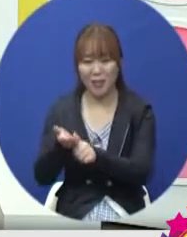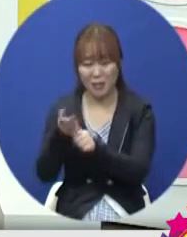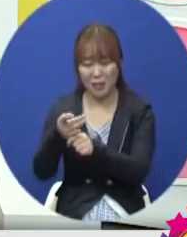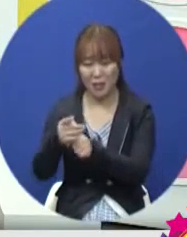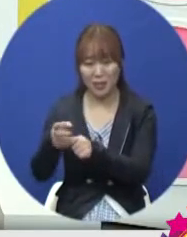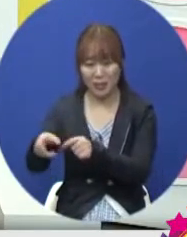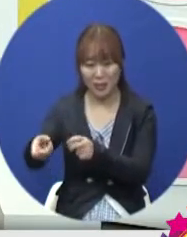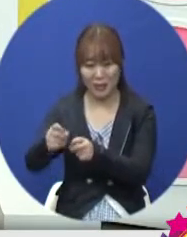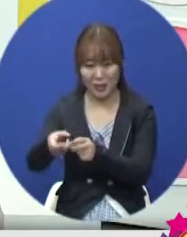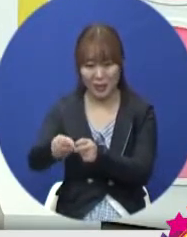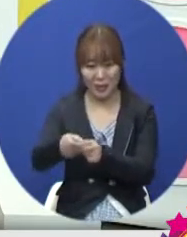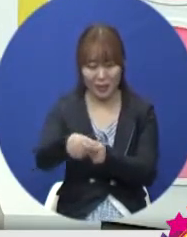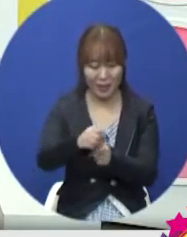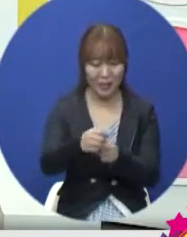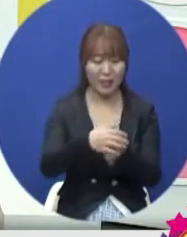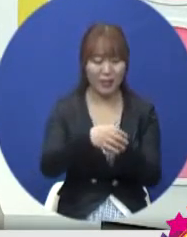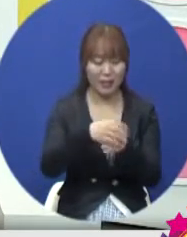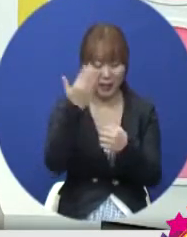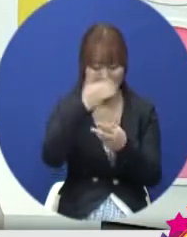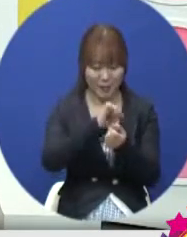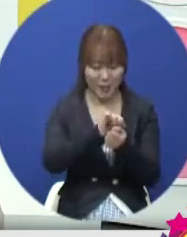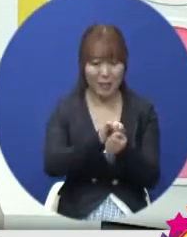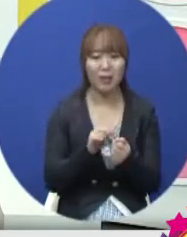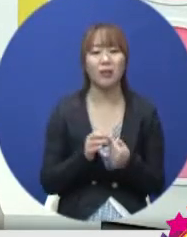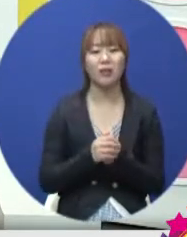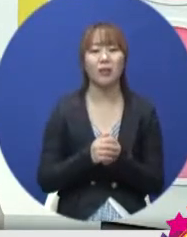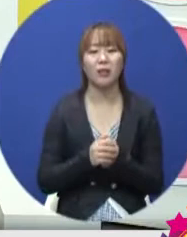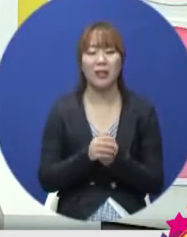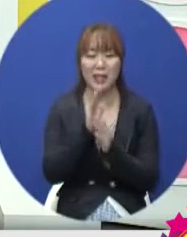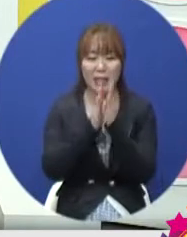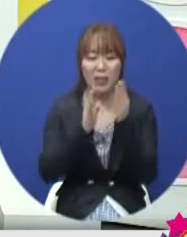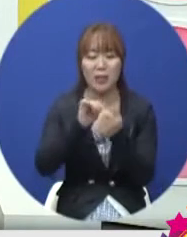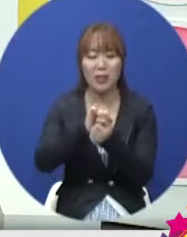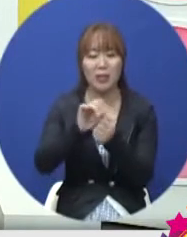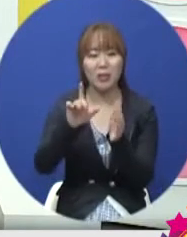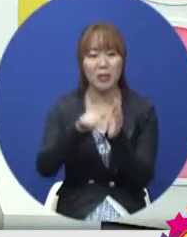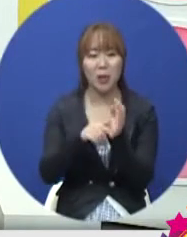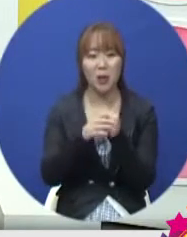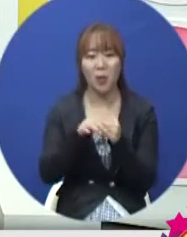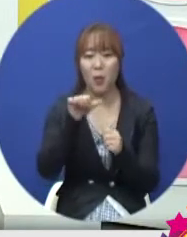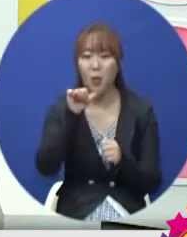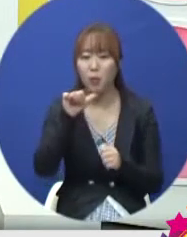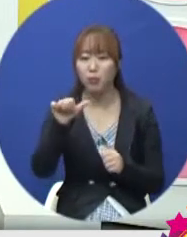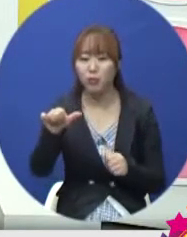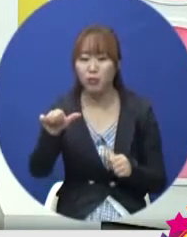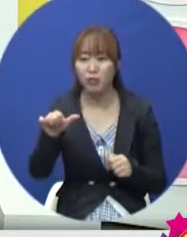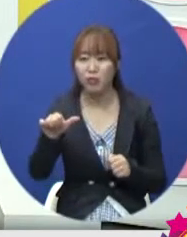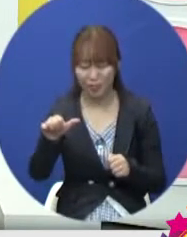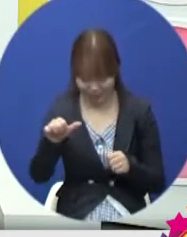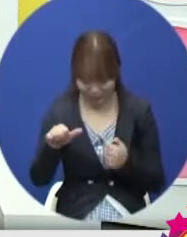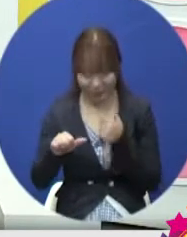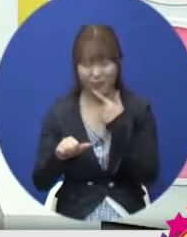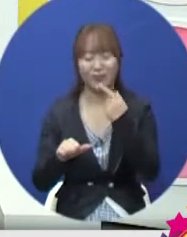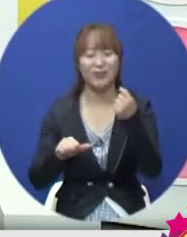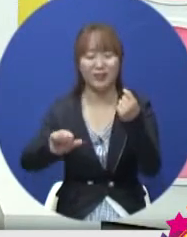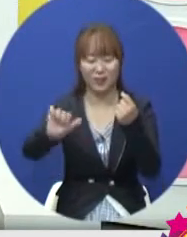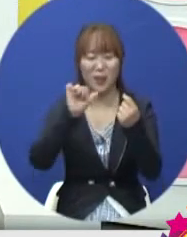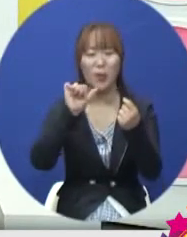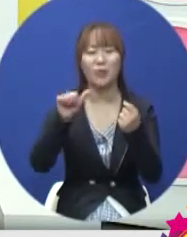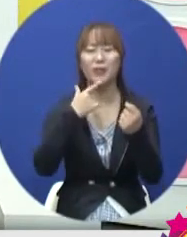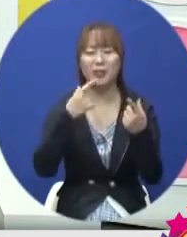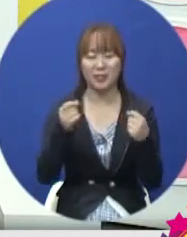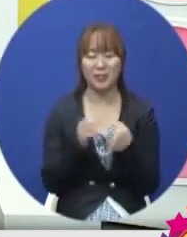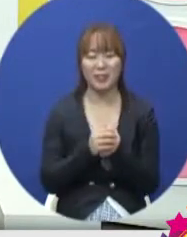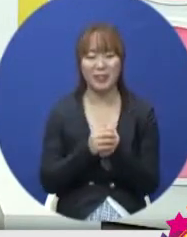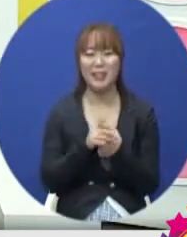예. 정말요? 어머님. 예. 채소 씻을 때 5분 씻으셨죠? 5분. 예, 예. 5분 씻어야 돼요.